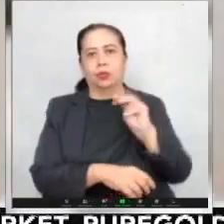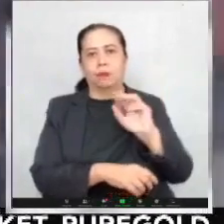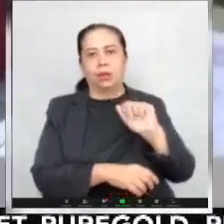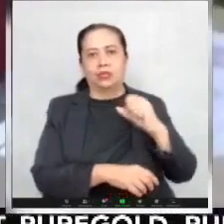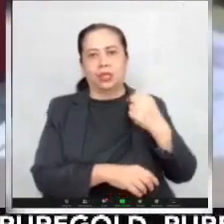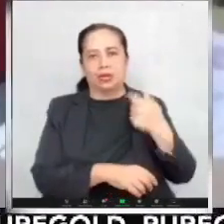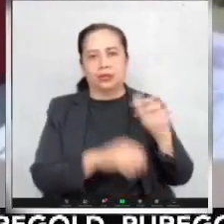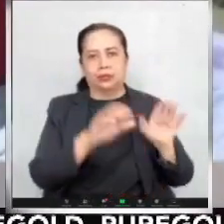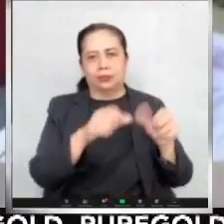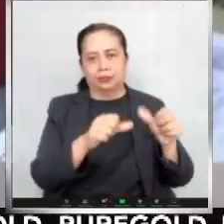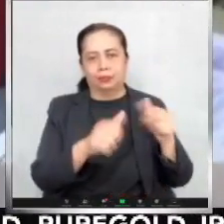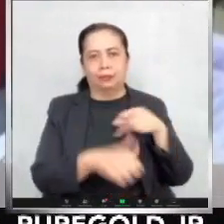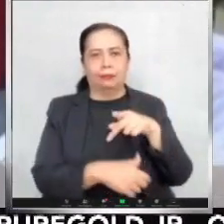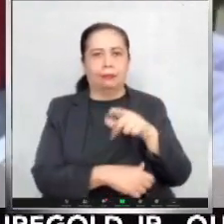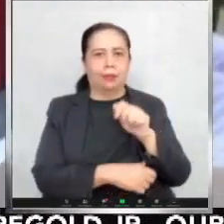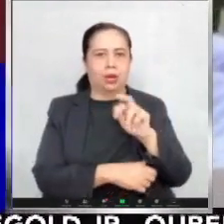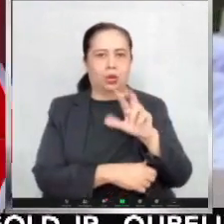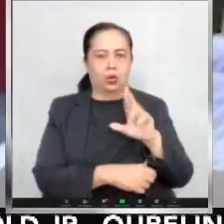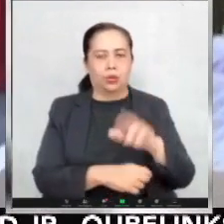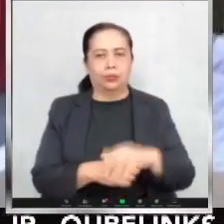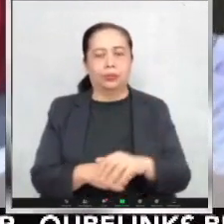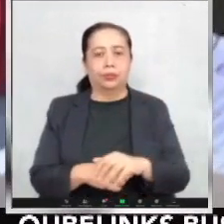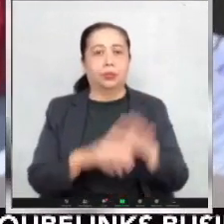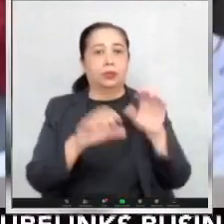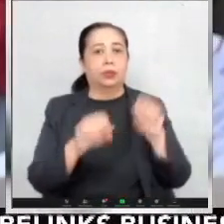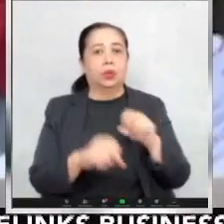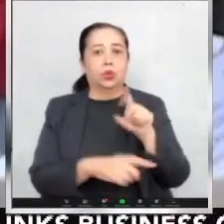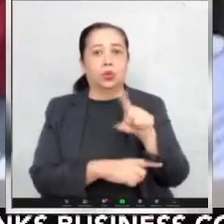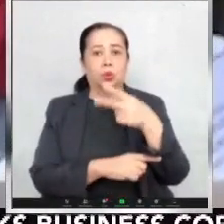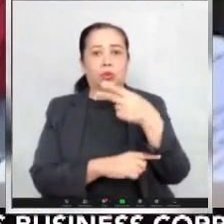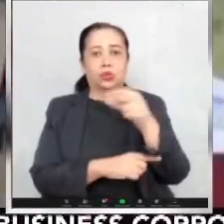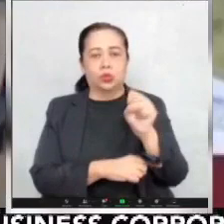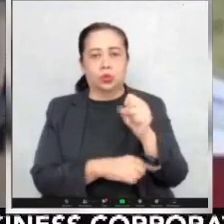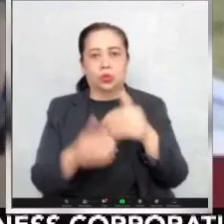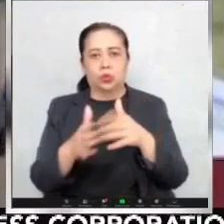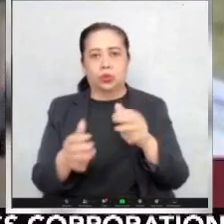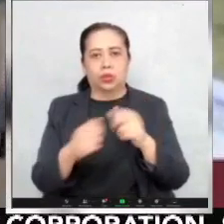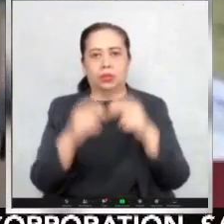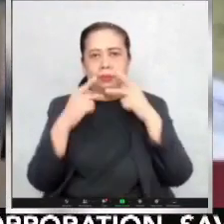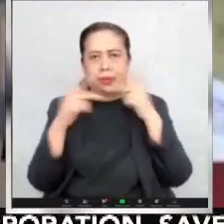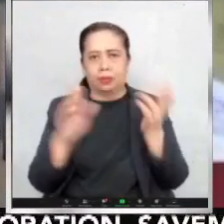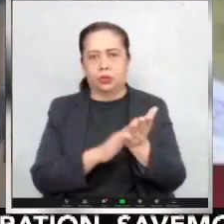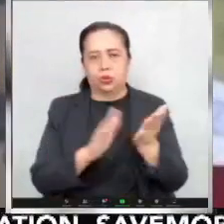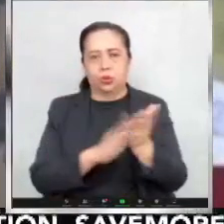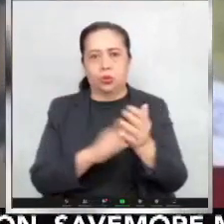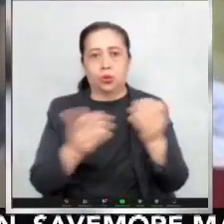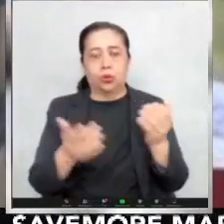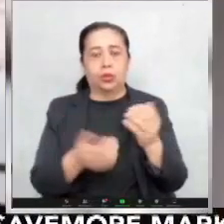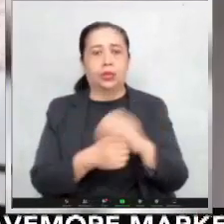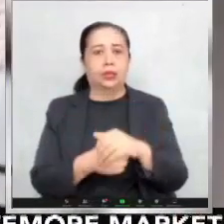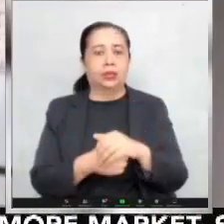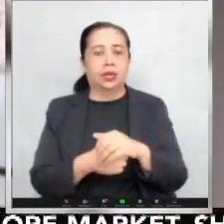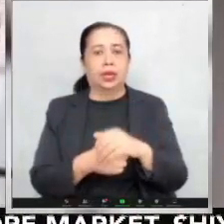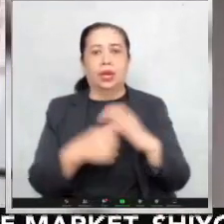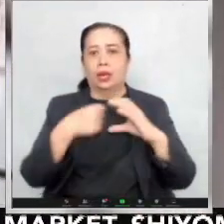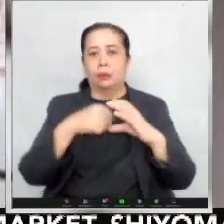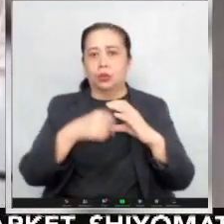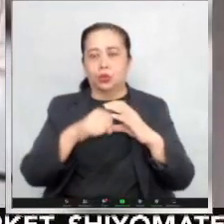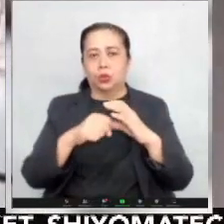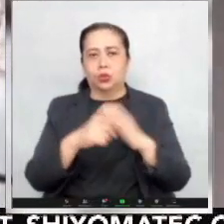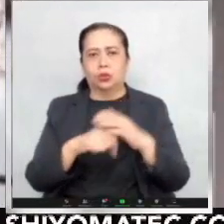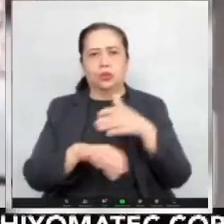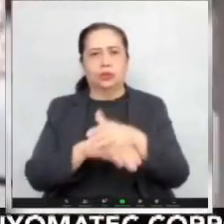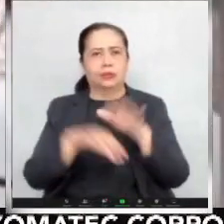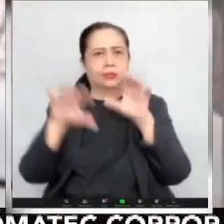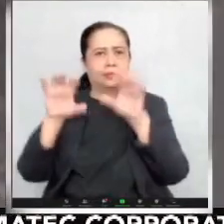pahayag. Arestado ang dalawang high school students sa isang pampublikong paaralan sa Calabanga, Camarines Sur matapos mahulihan